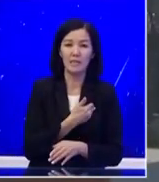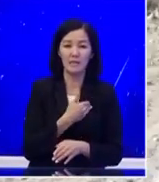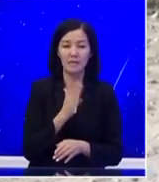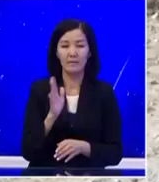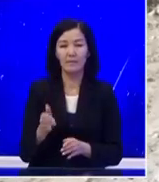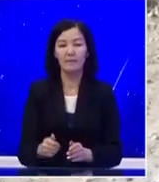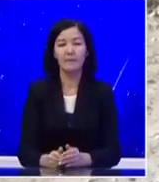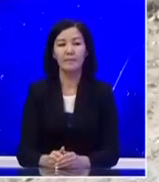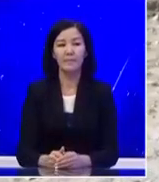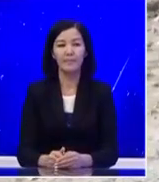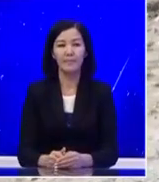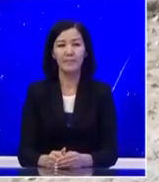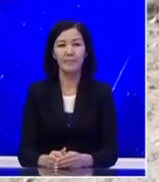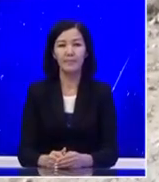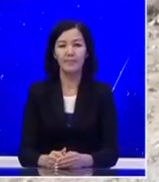ұлғайтады.